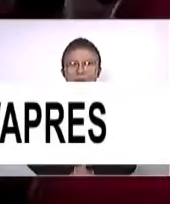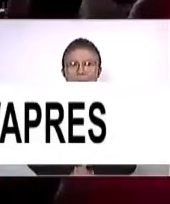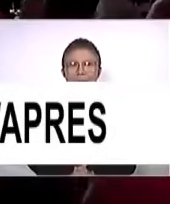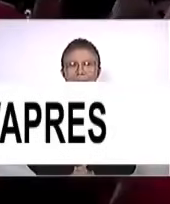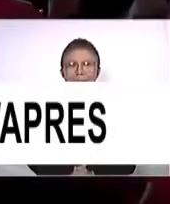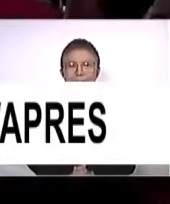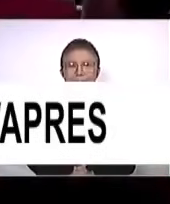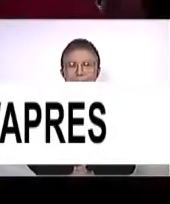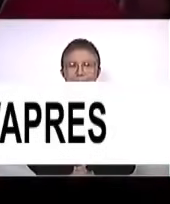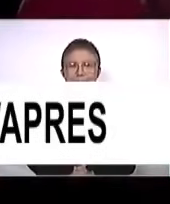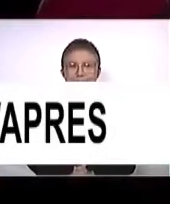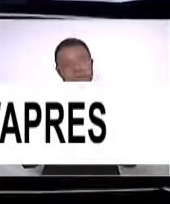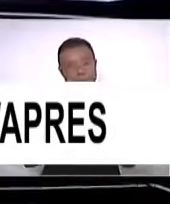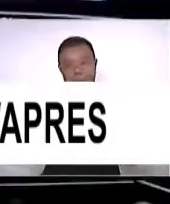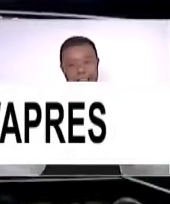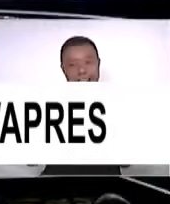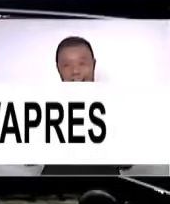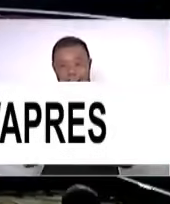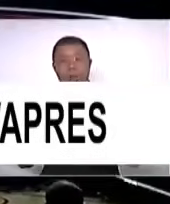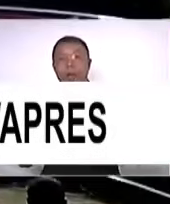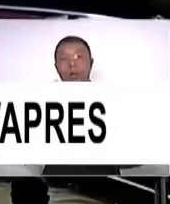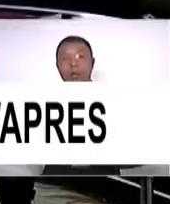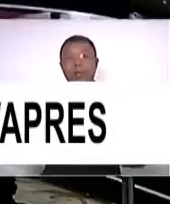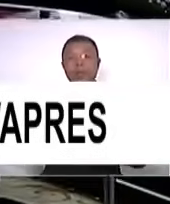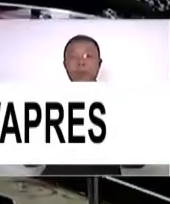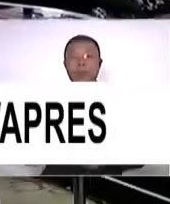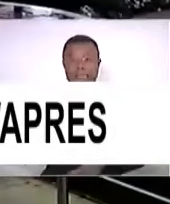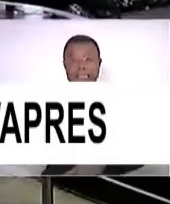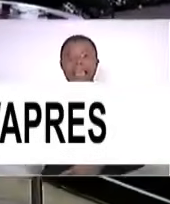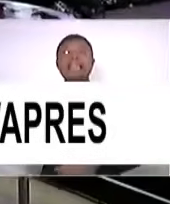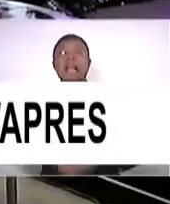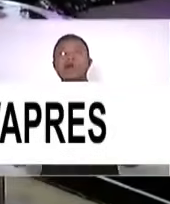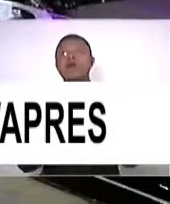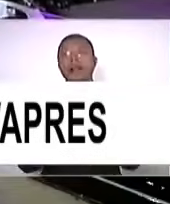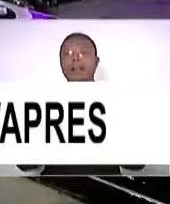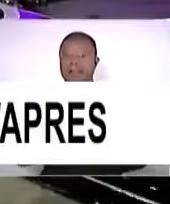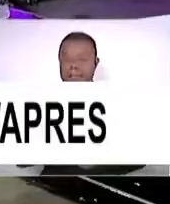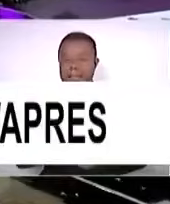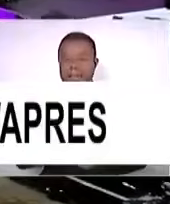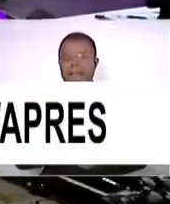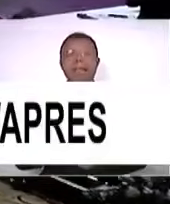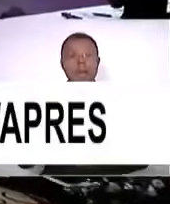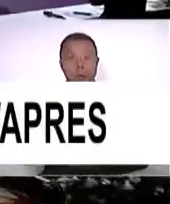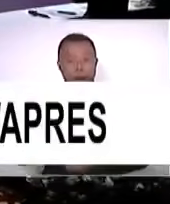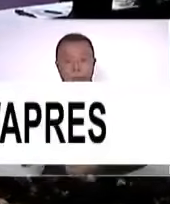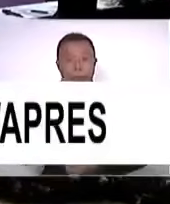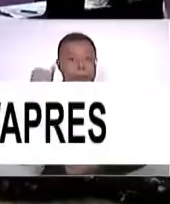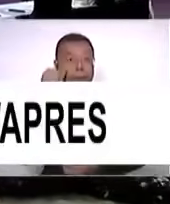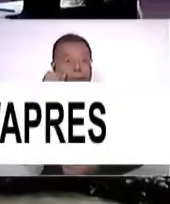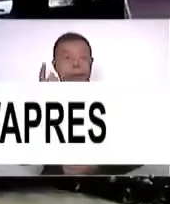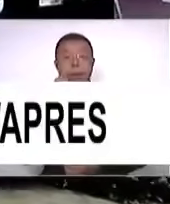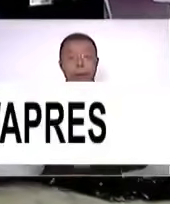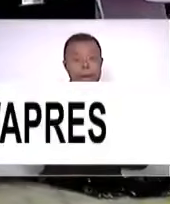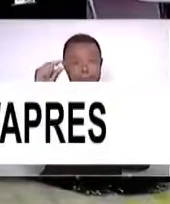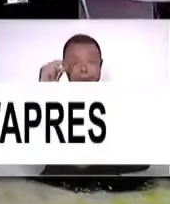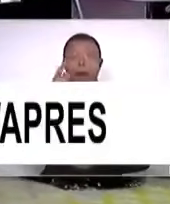isunya berat Walaupun memang temannya ee susah gitu Oleh karena itu tadi Bagaimana sebenarnya ee capres yang